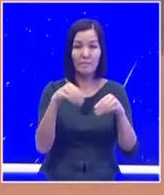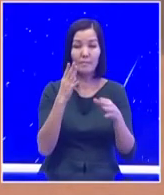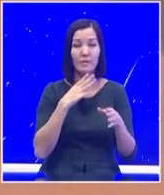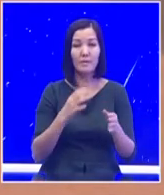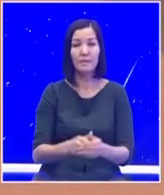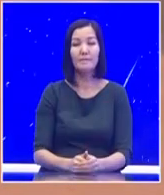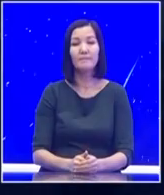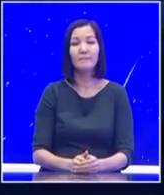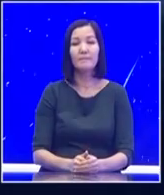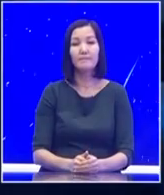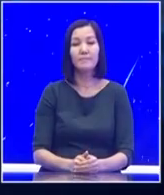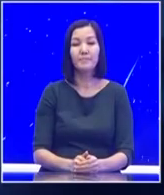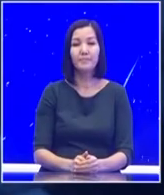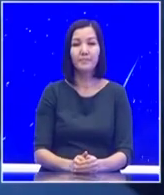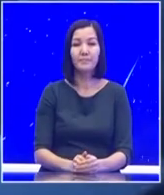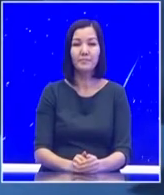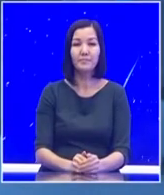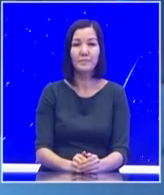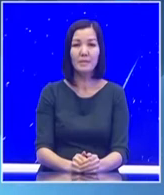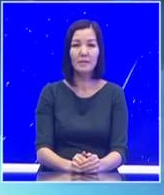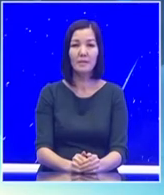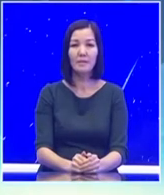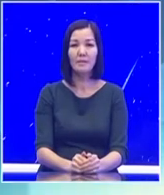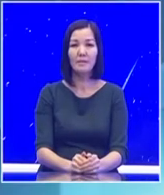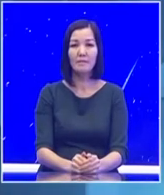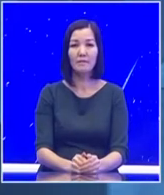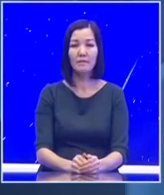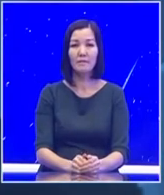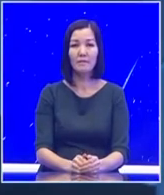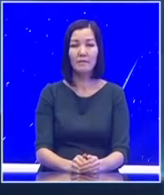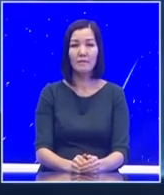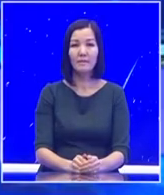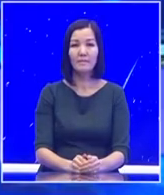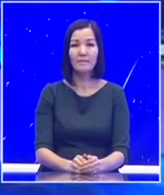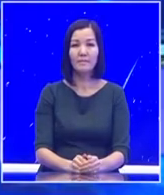призами. Алексей Цой, Габит Кабдрахман, телеканал ЖТСУ, Талдыкурган.